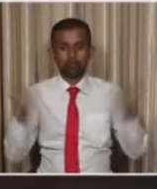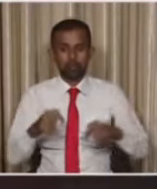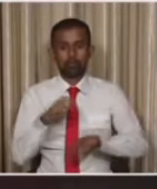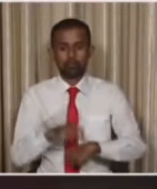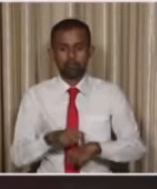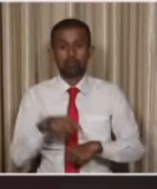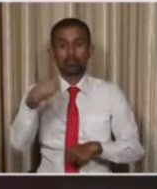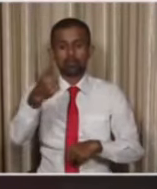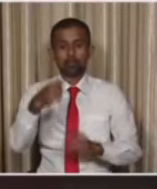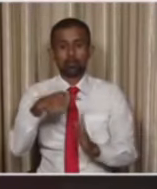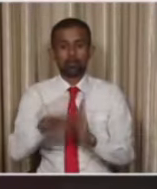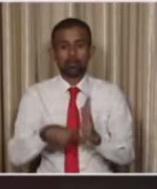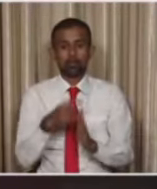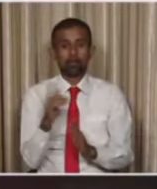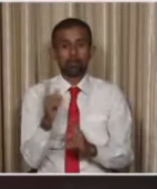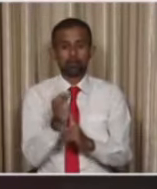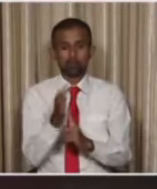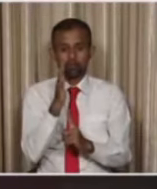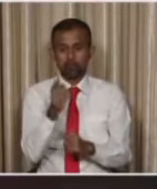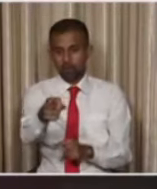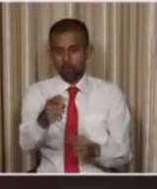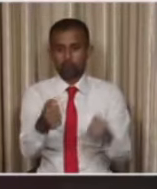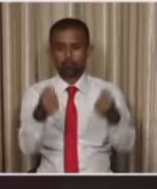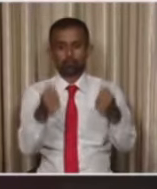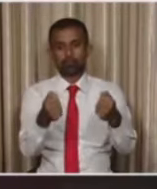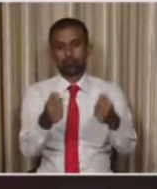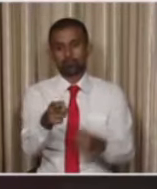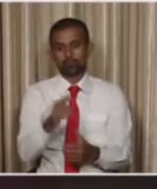එහා පැත්තේ මේ රටේ විදායක ජනාධිපතිවරයා අන්නර පුටුවේතුමා වාඩිලා ඉඳී. බොහොම ස්තුතියි.